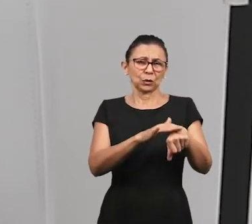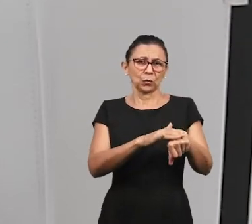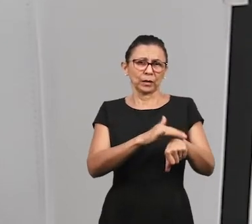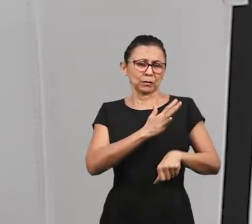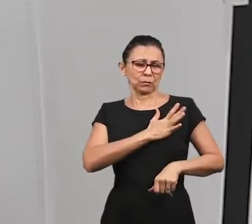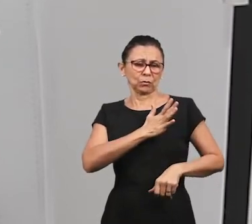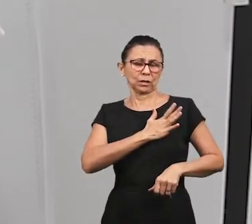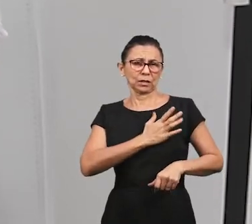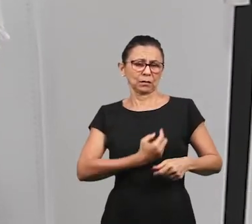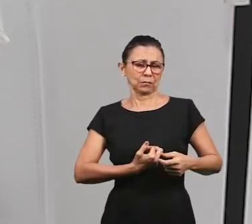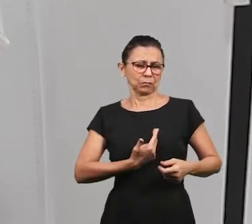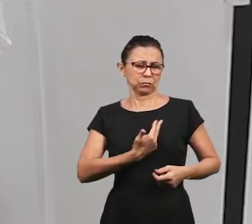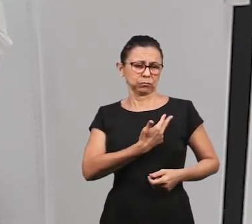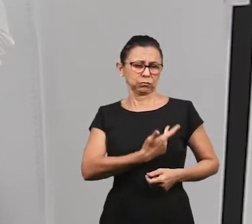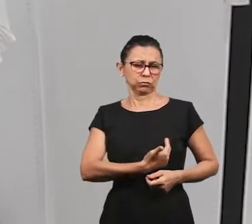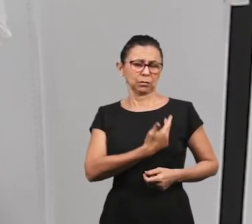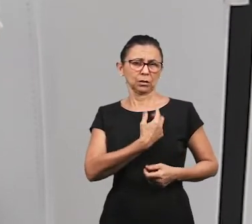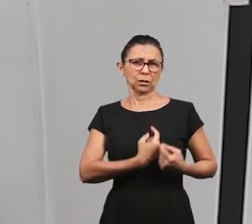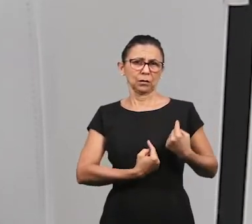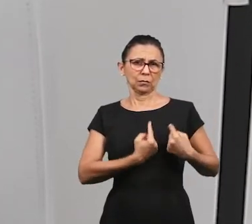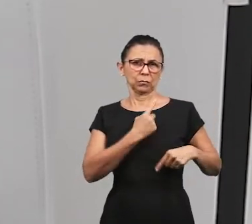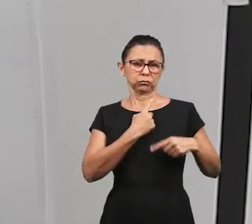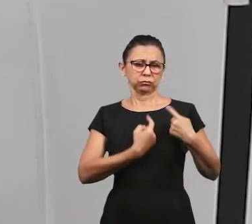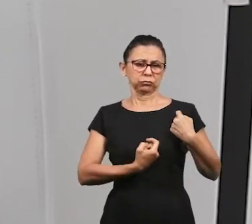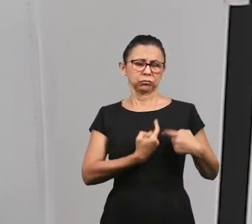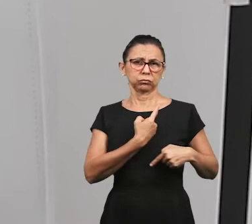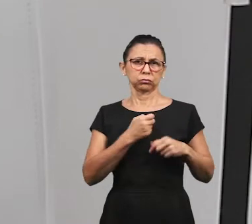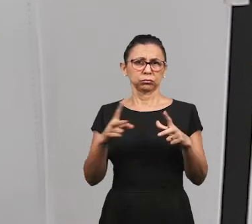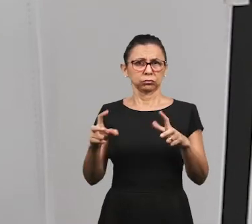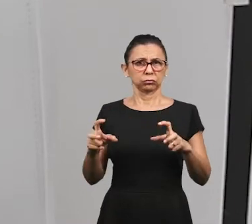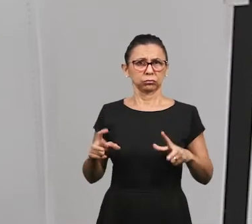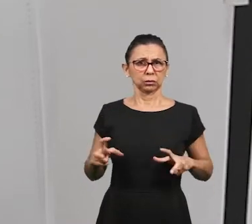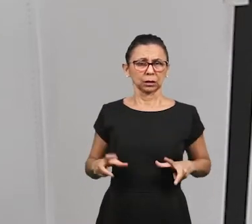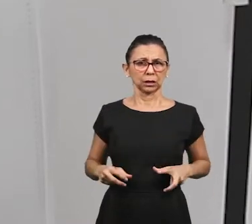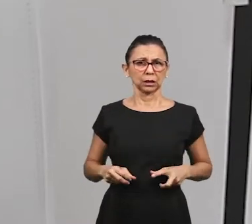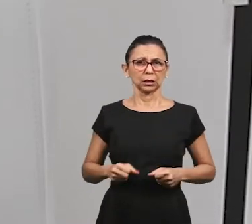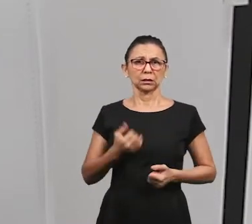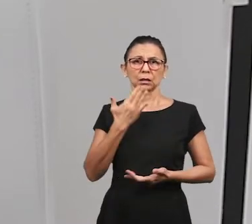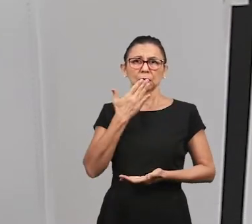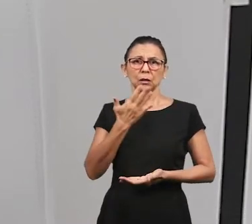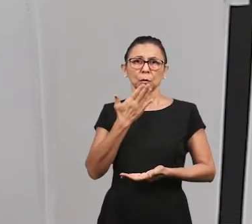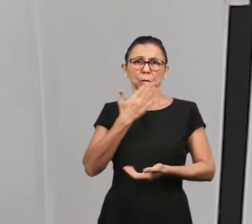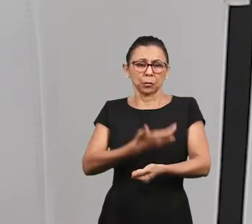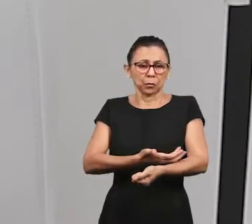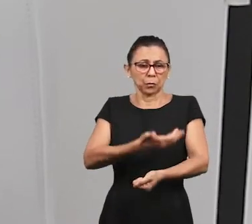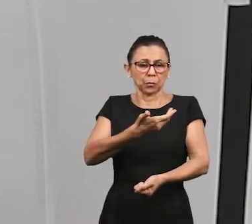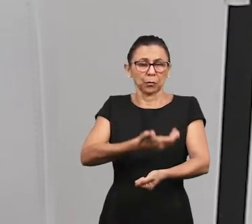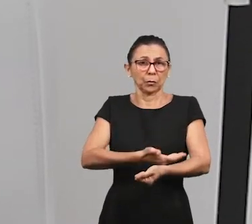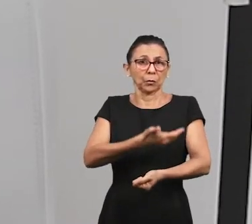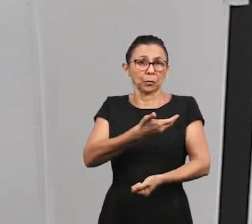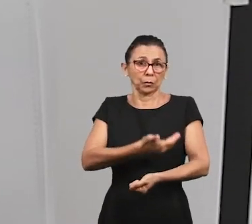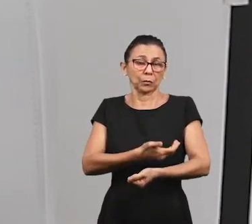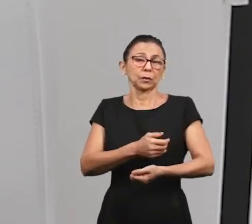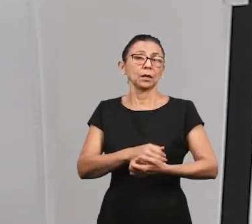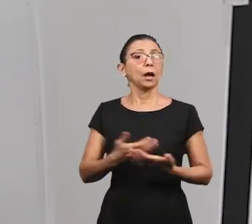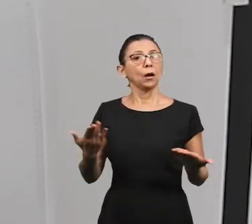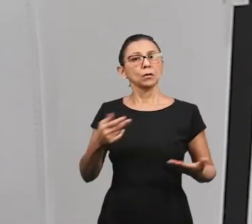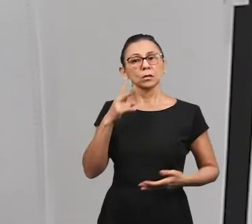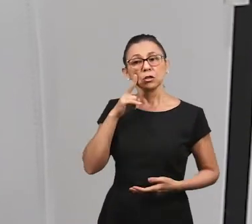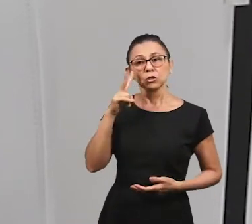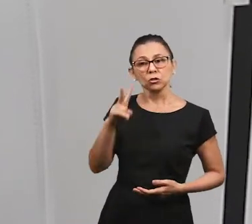что переработанные продукты питания, они всегда способствуют развитию различных болезней, таких